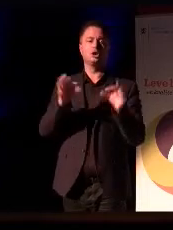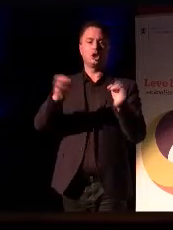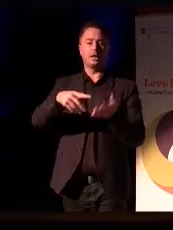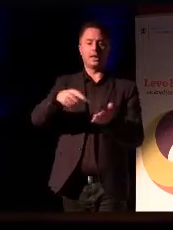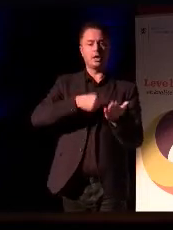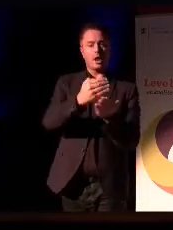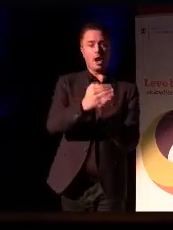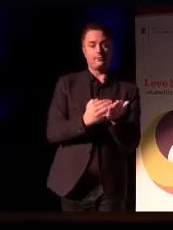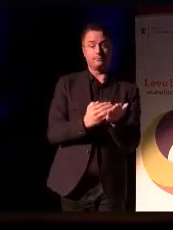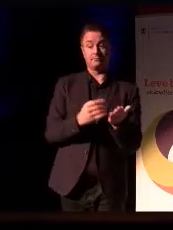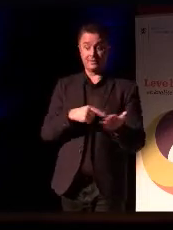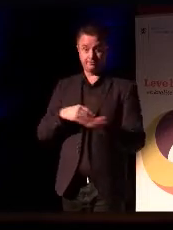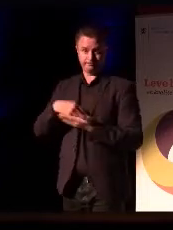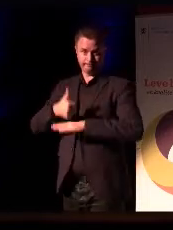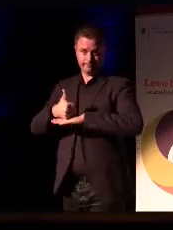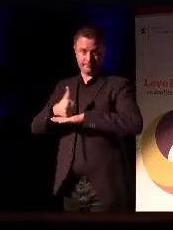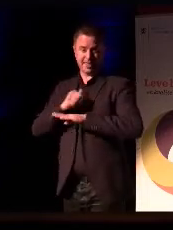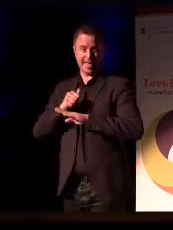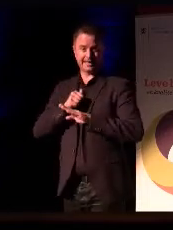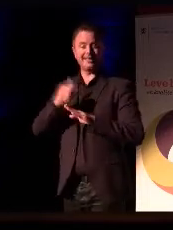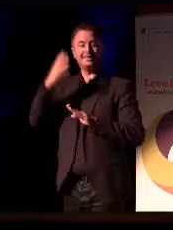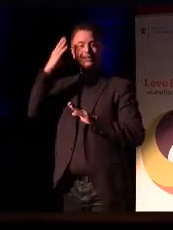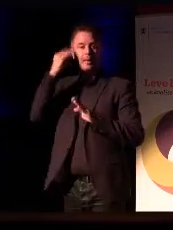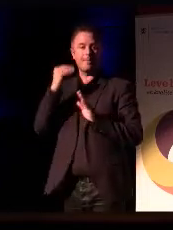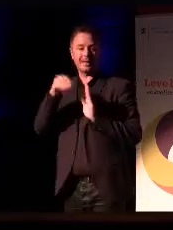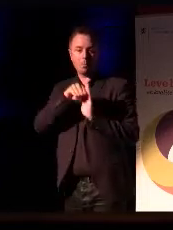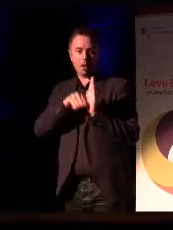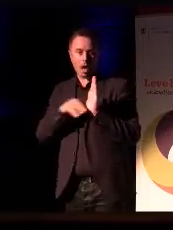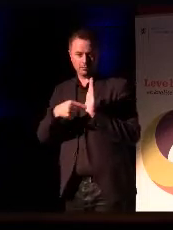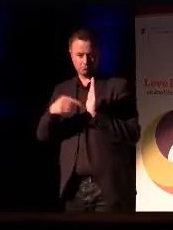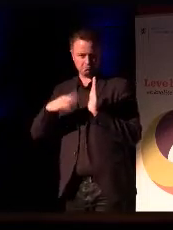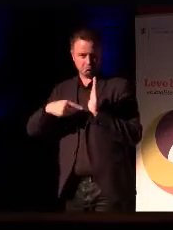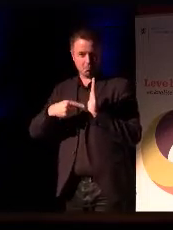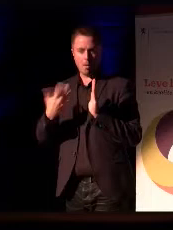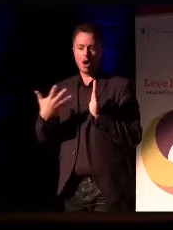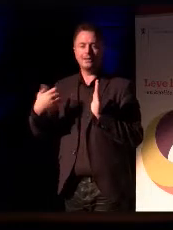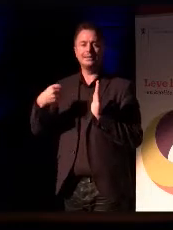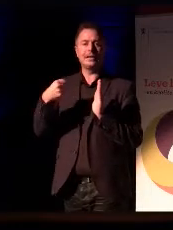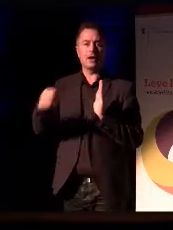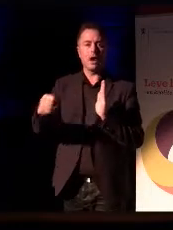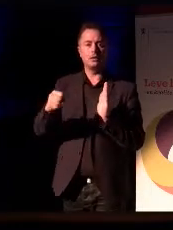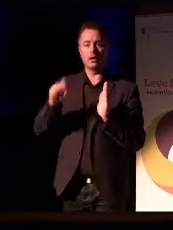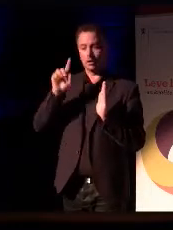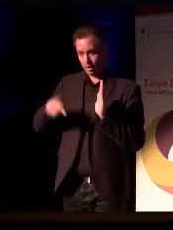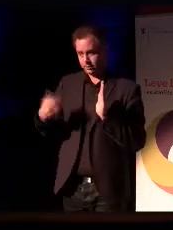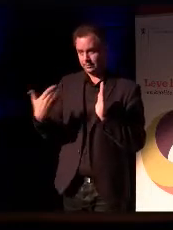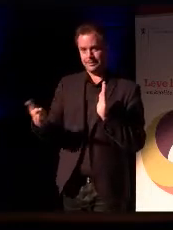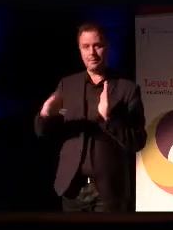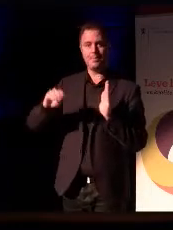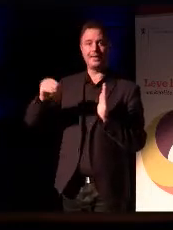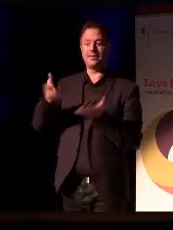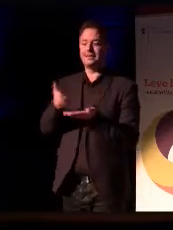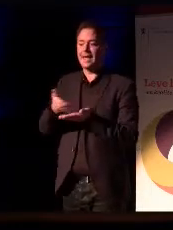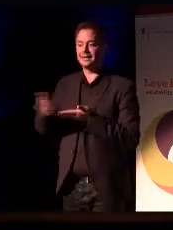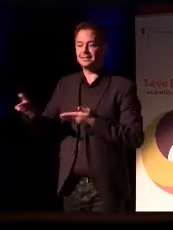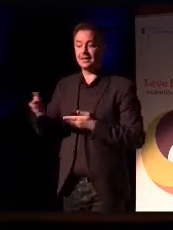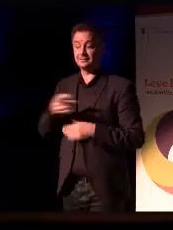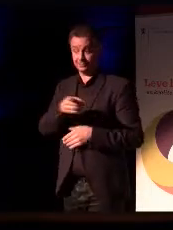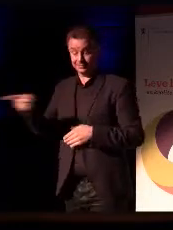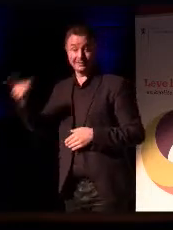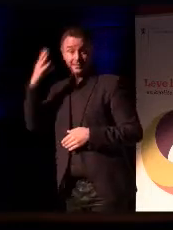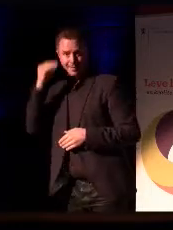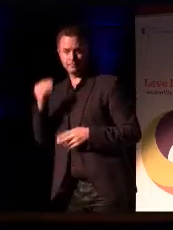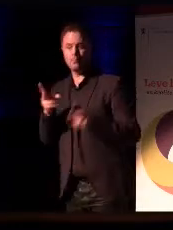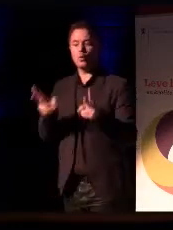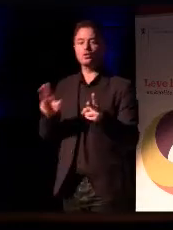egen demensplan med mange tiltak som vil gi bedre tjenester til både mennesker med demens, men også deres pårørende. Vi